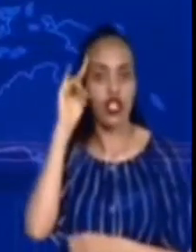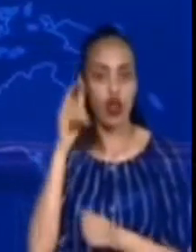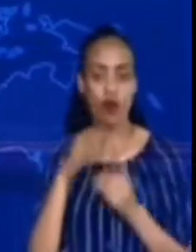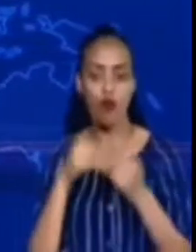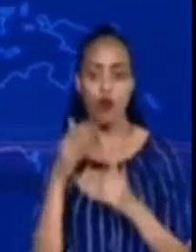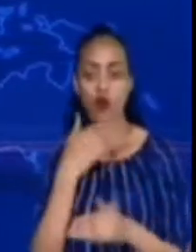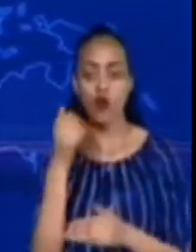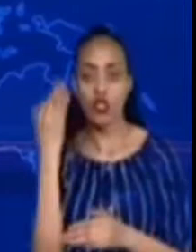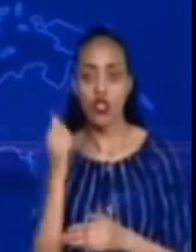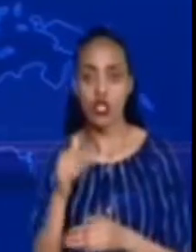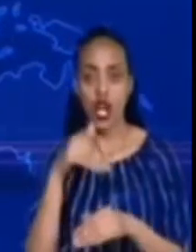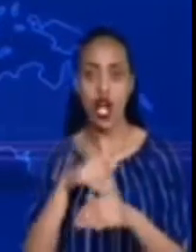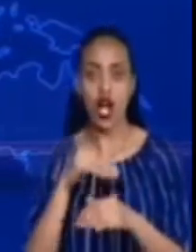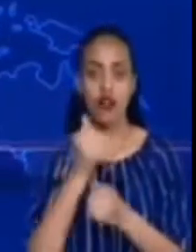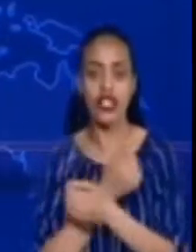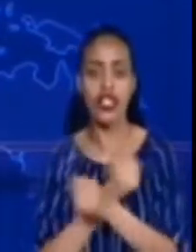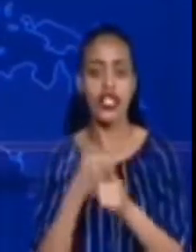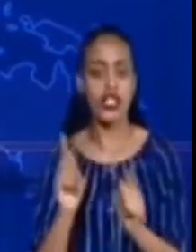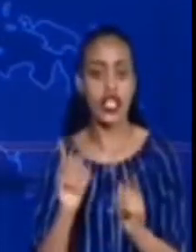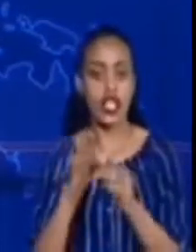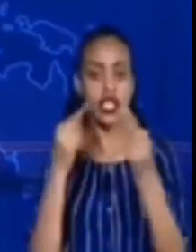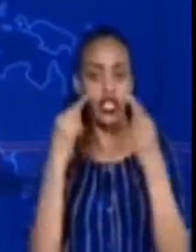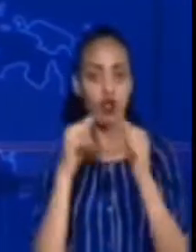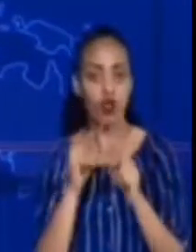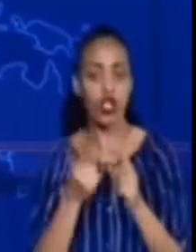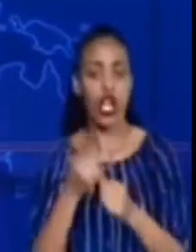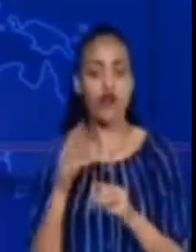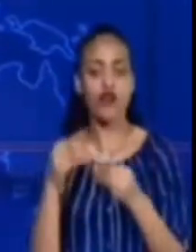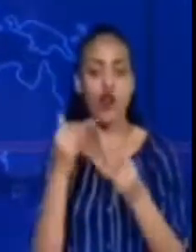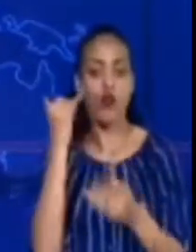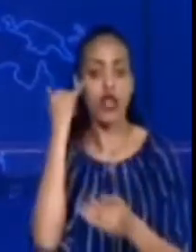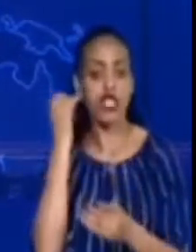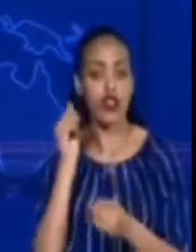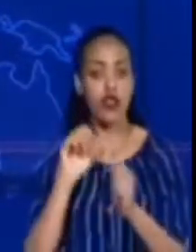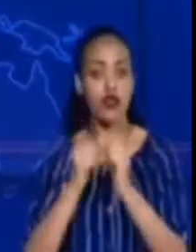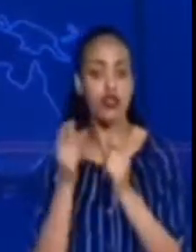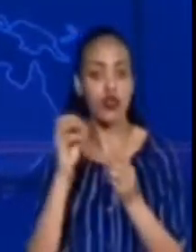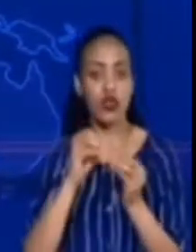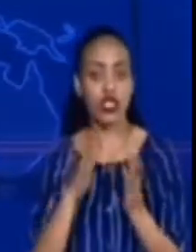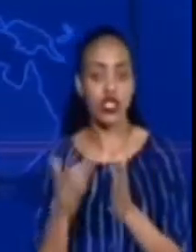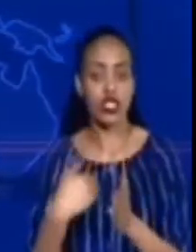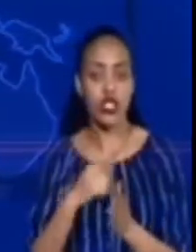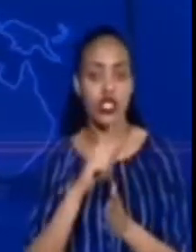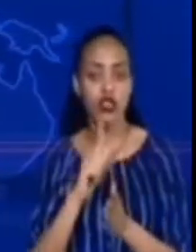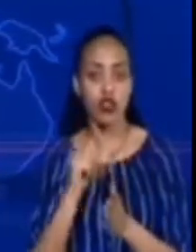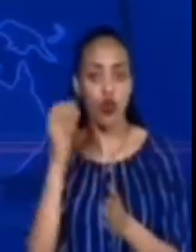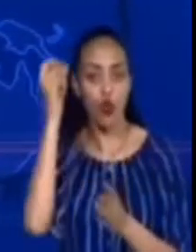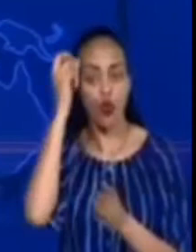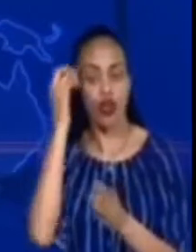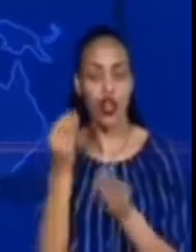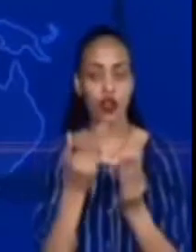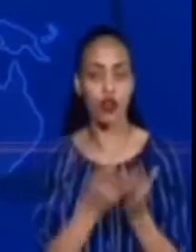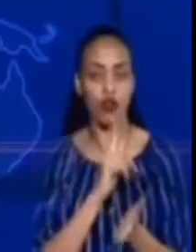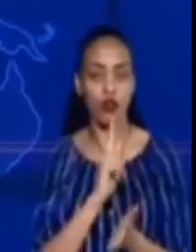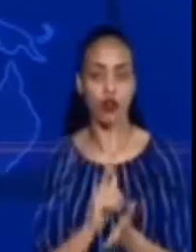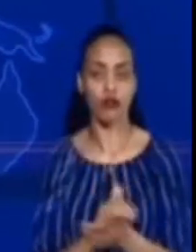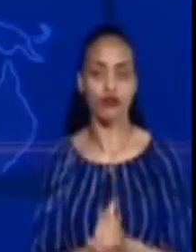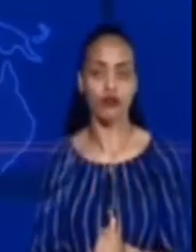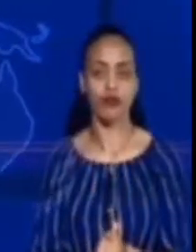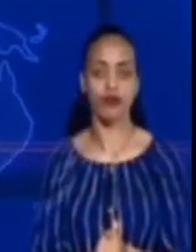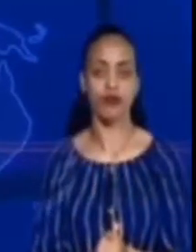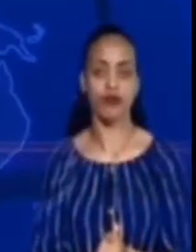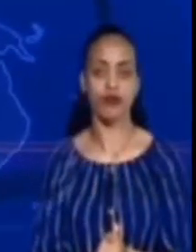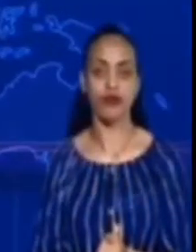አንድ ቀን ጀበሉ ስለ ሪኩም ዘመዳ ዘመድኩን ወይንም ስለ ክርስቲያን መጥፎነትም ጦርነትም